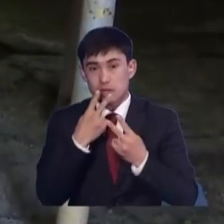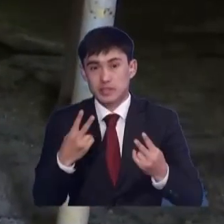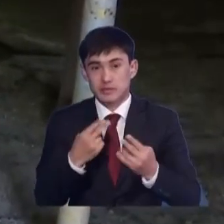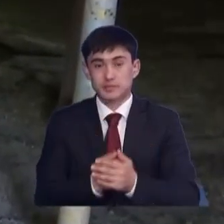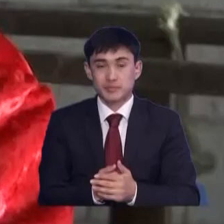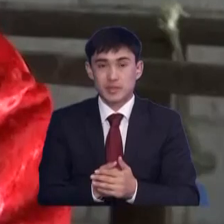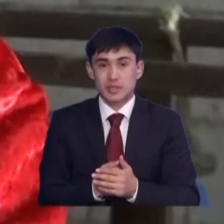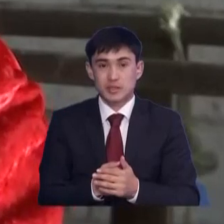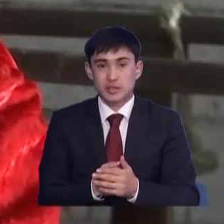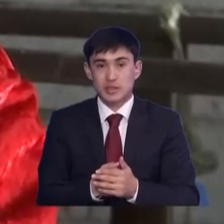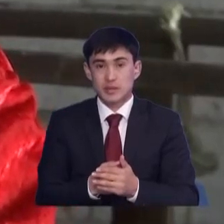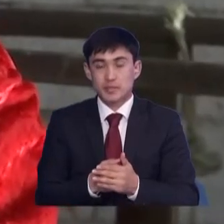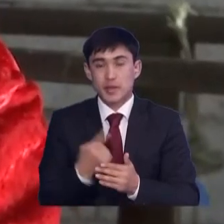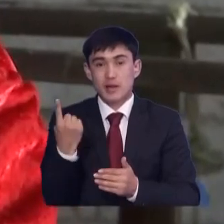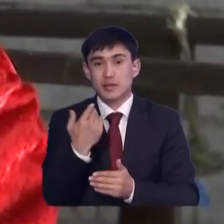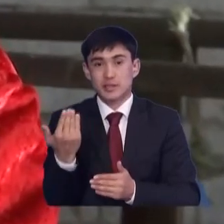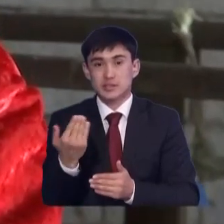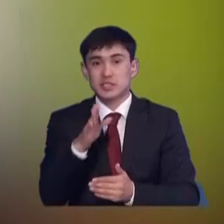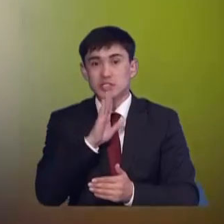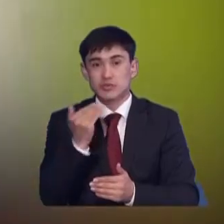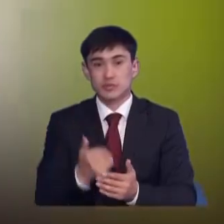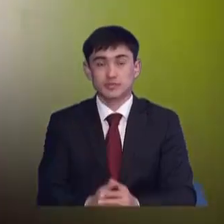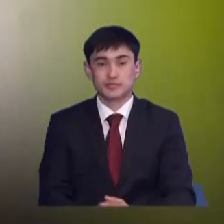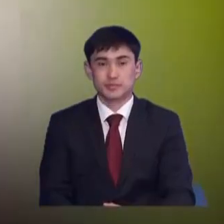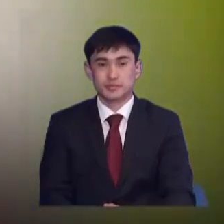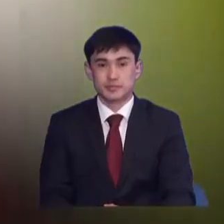наездники. Героиня сюжета – одна из них.